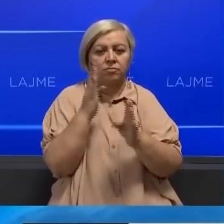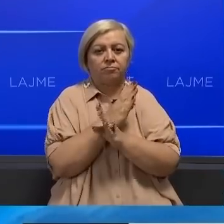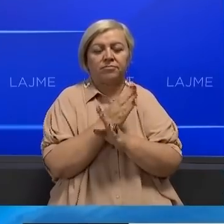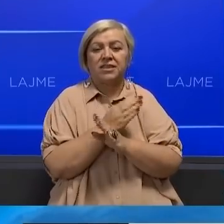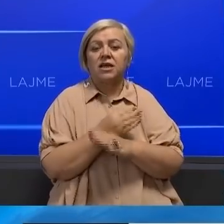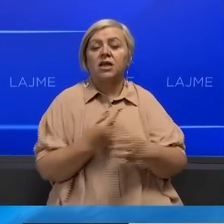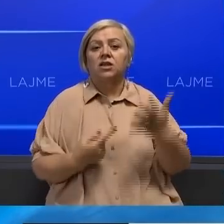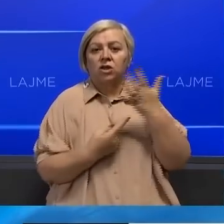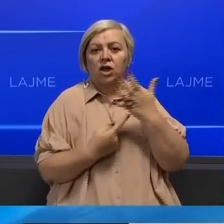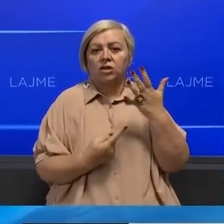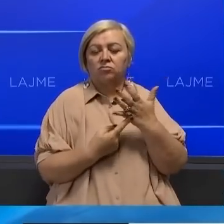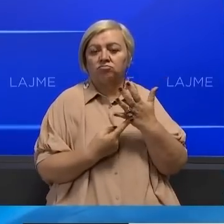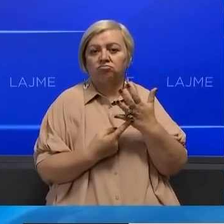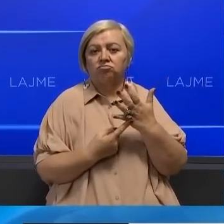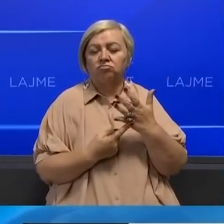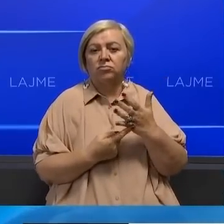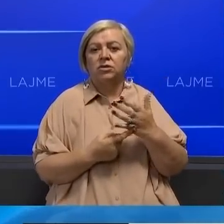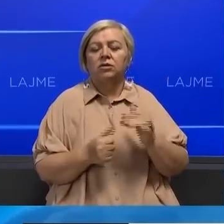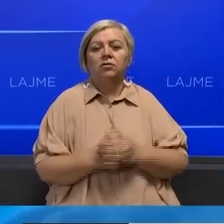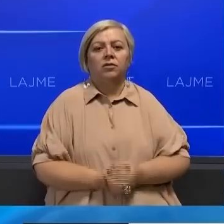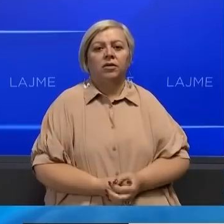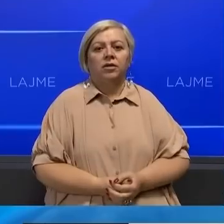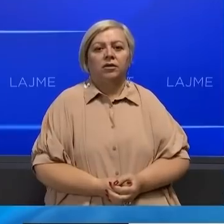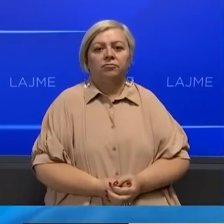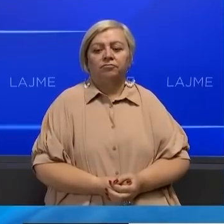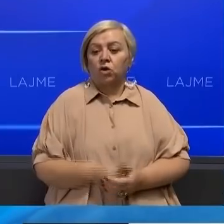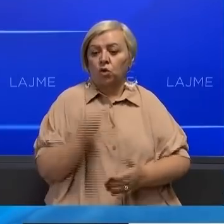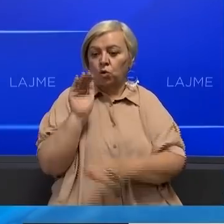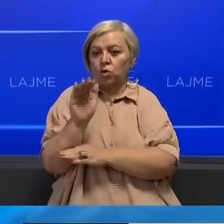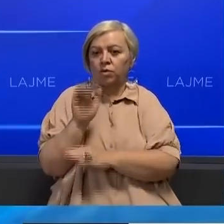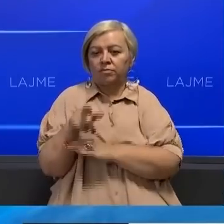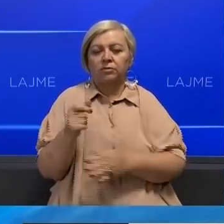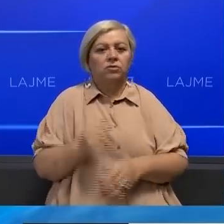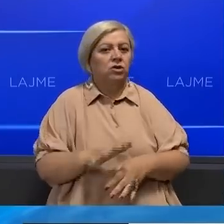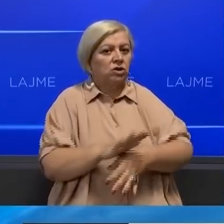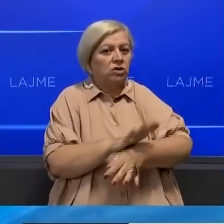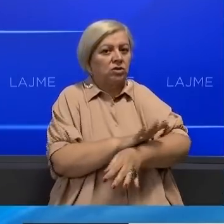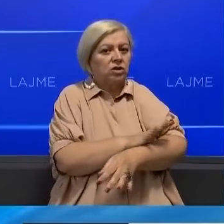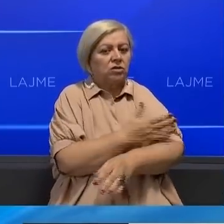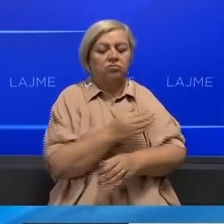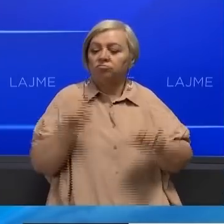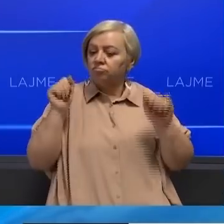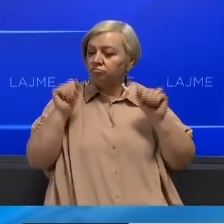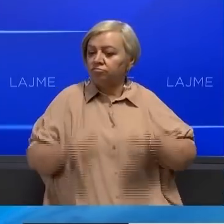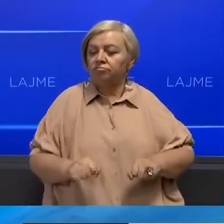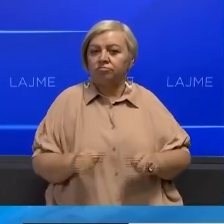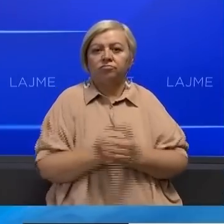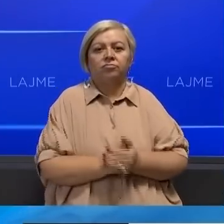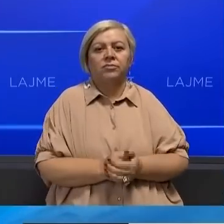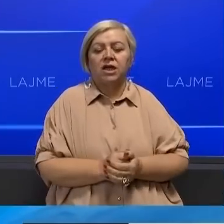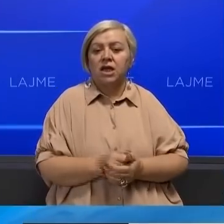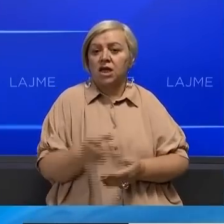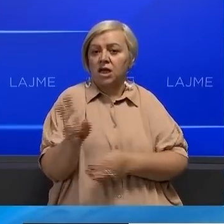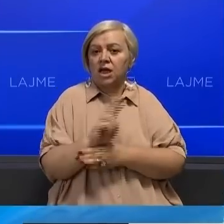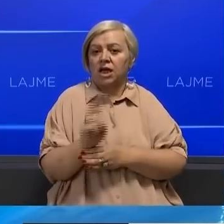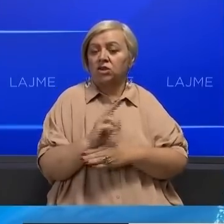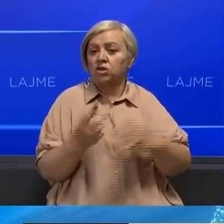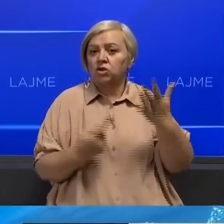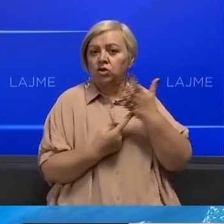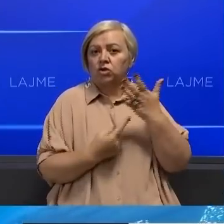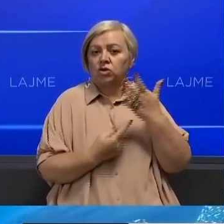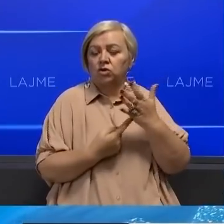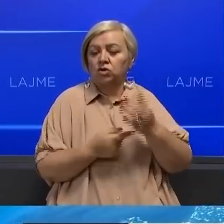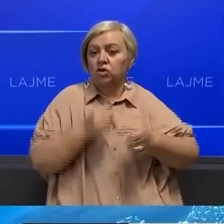serverët dhe sistemin e ashtu quajtur Pegasus. Ky raport ngresh shqetësime serioze për keqpërdorimin e teknologjisë në kuris